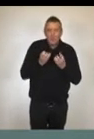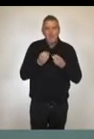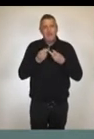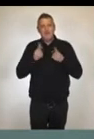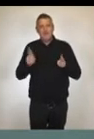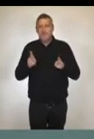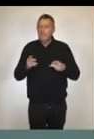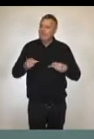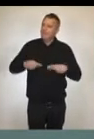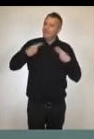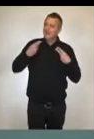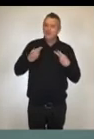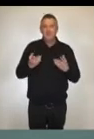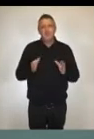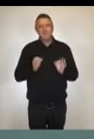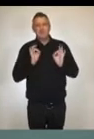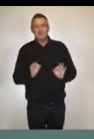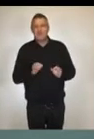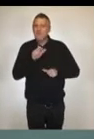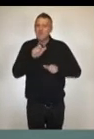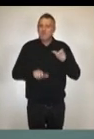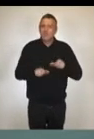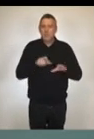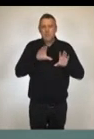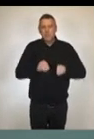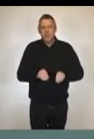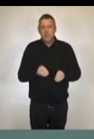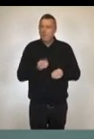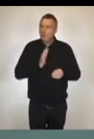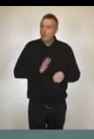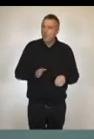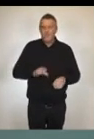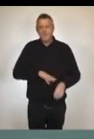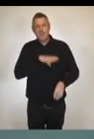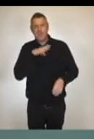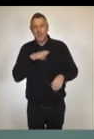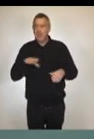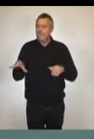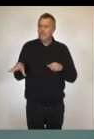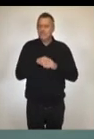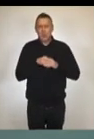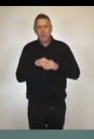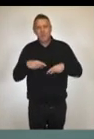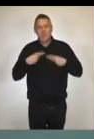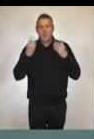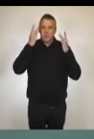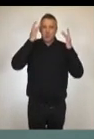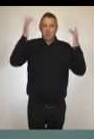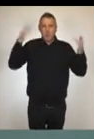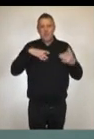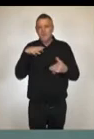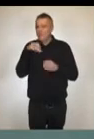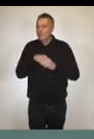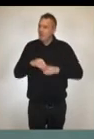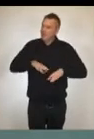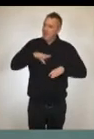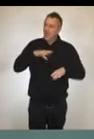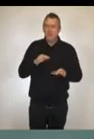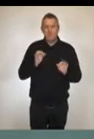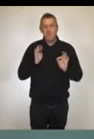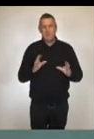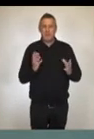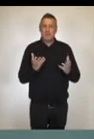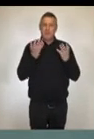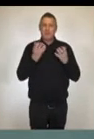les habitants expriment leur fierté de s'émanciper ici, à Bordeaux, en participant à la vie culturelle de leur cité. Cet impératif